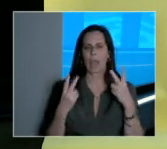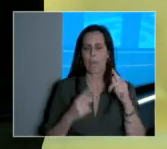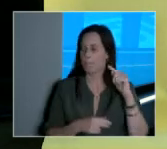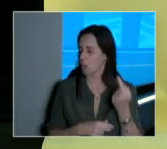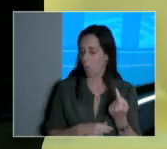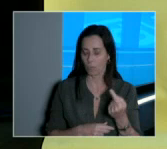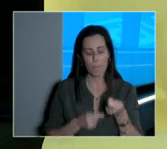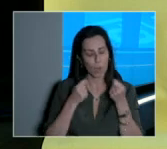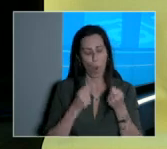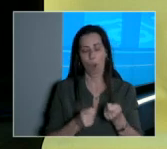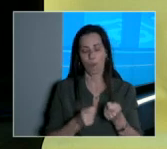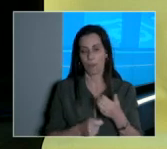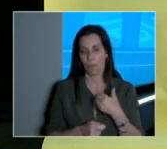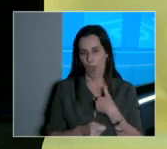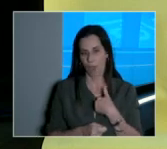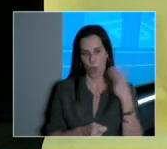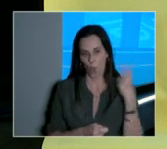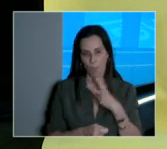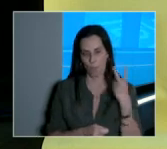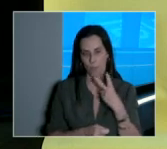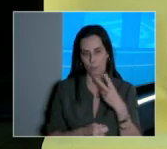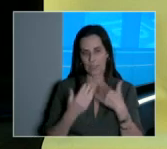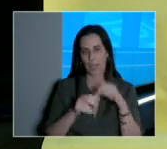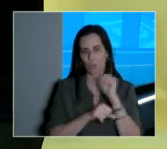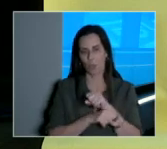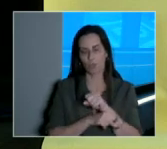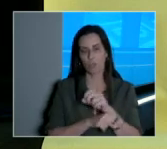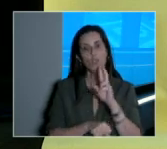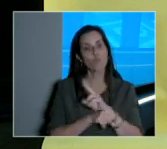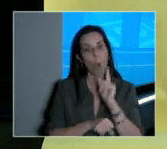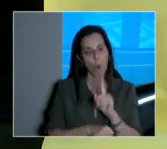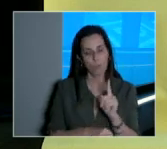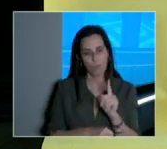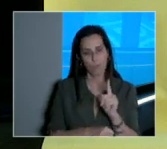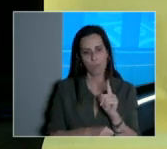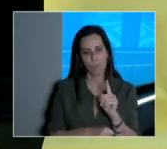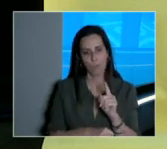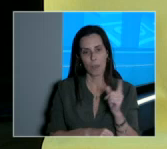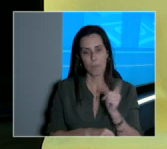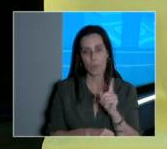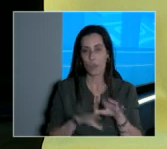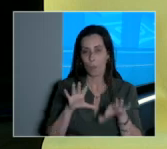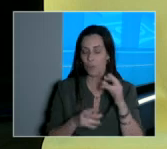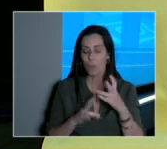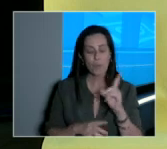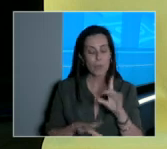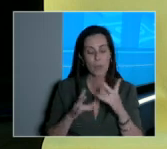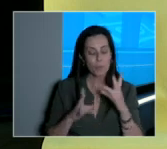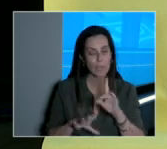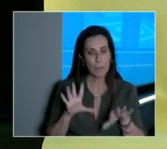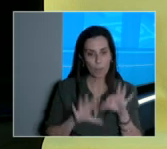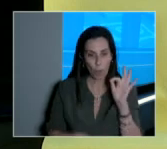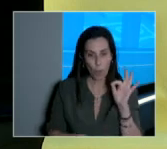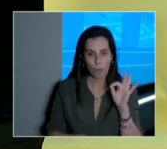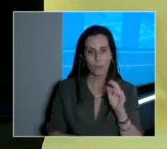מיעוט בכוח. ואנחנו כמובן, פסקת ההתגברות תבטיח שמי שאתה בוחר, ולא משנה מי שזה לא